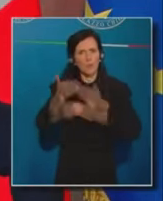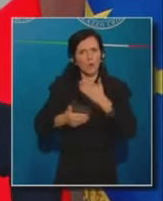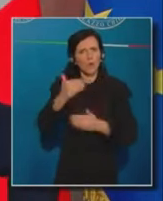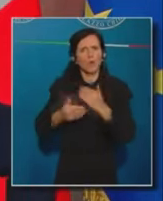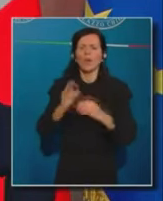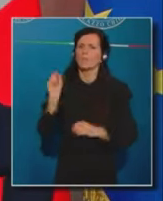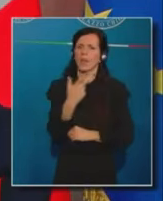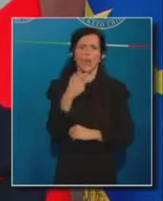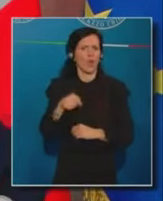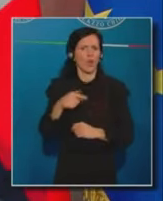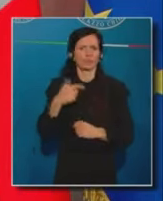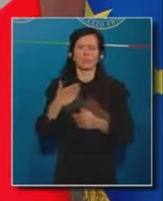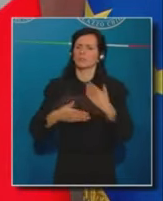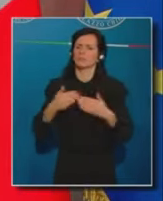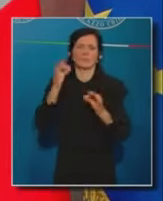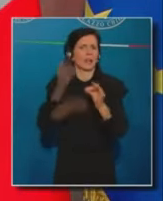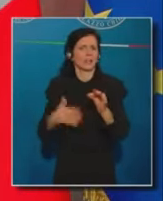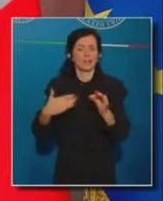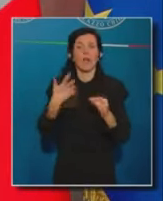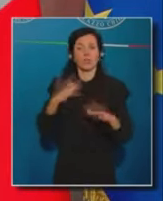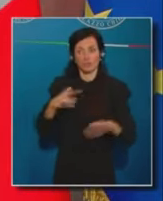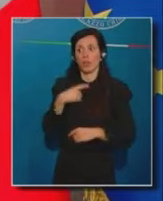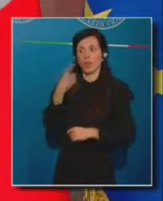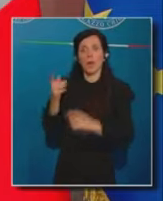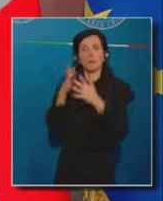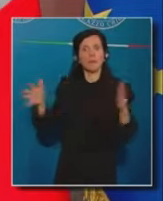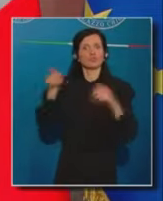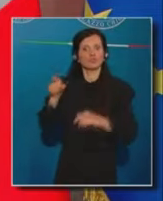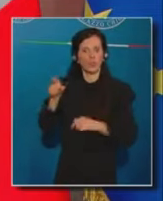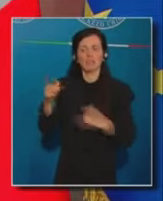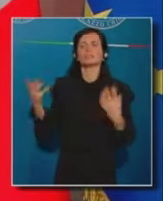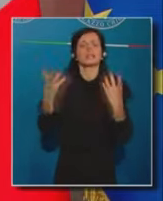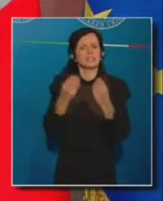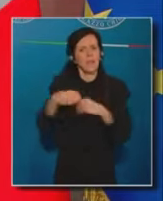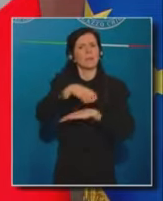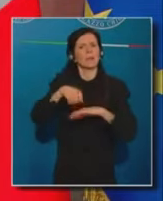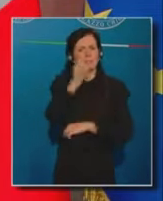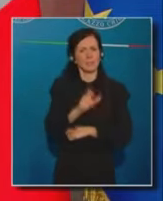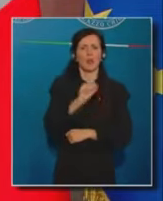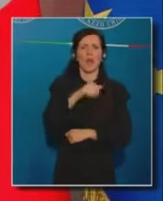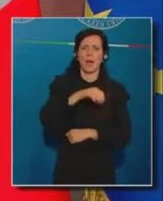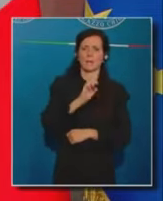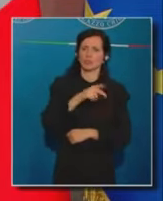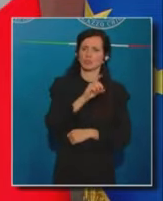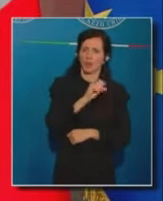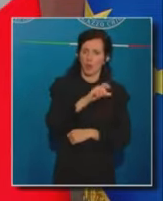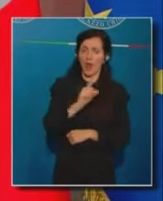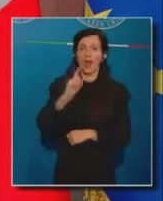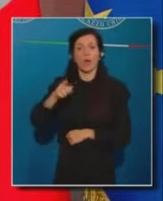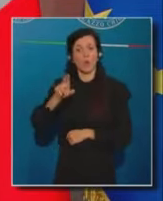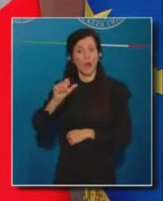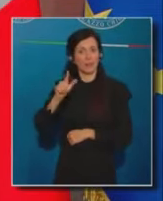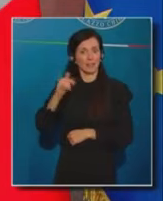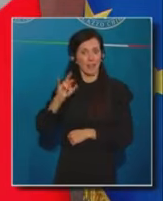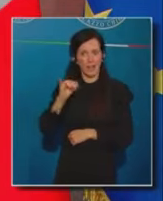contributi alle forze di maggioranza li stiamo già esaminando la ministra mento dei quartieri e avremo una riunione